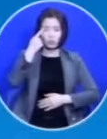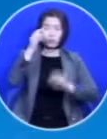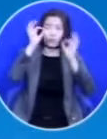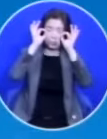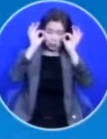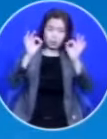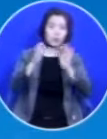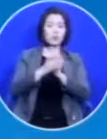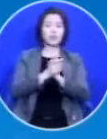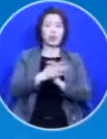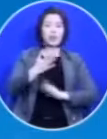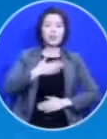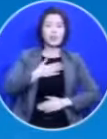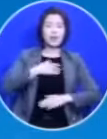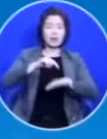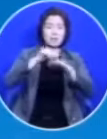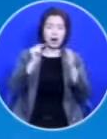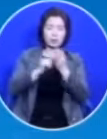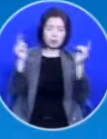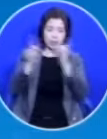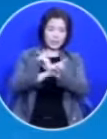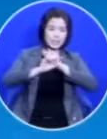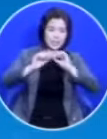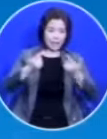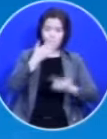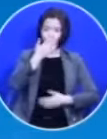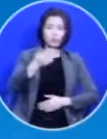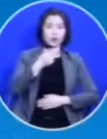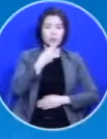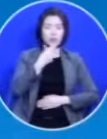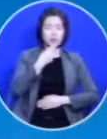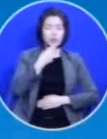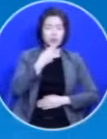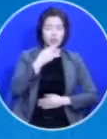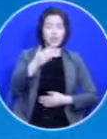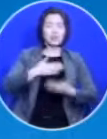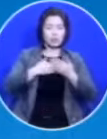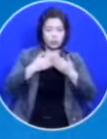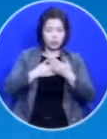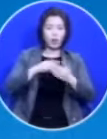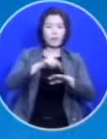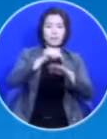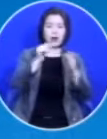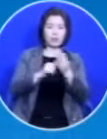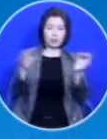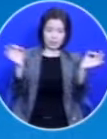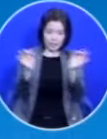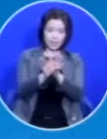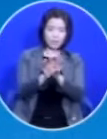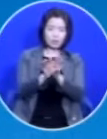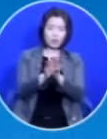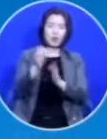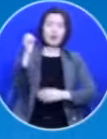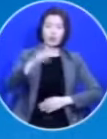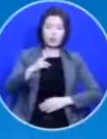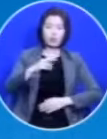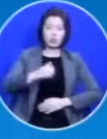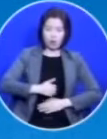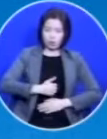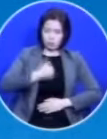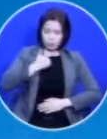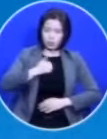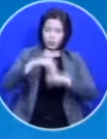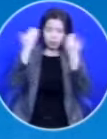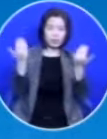보고 내 마음이 안 바뀔 수가 없습니다 두려운 마음도 사라지고 그리고 분노도 다